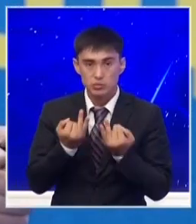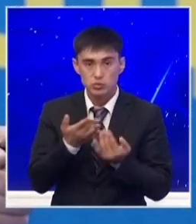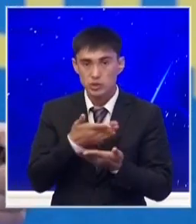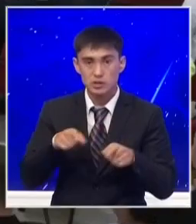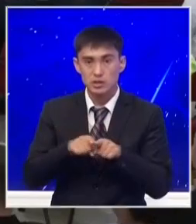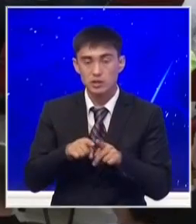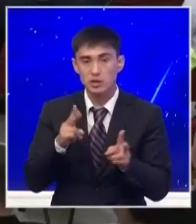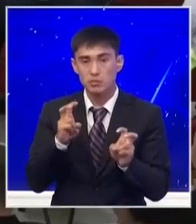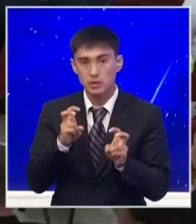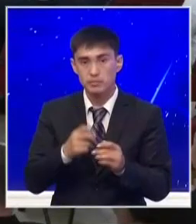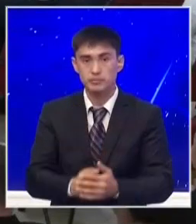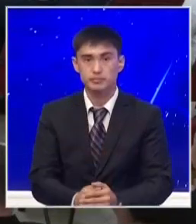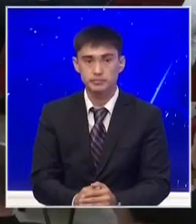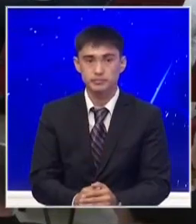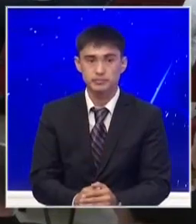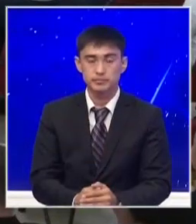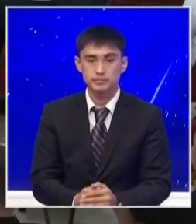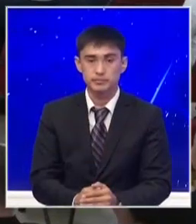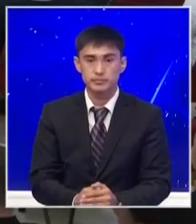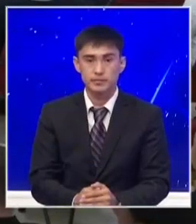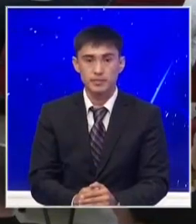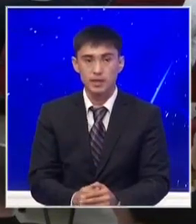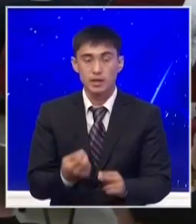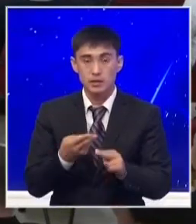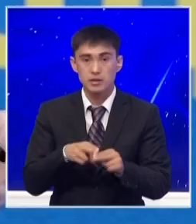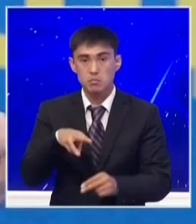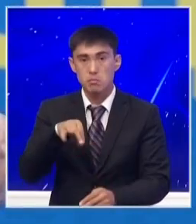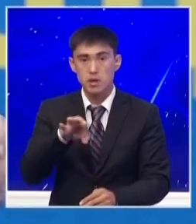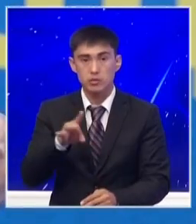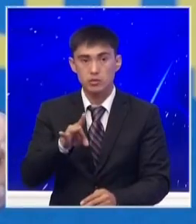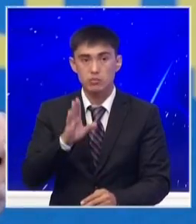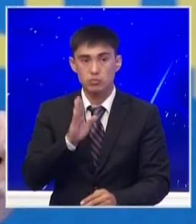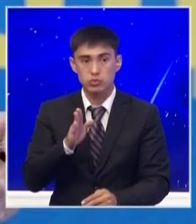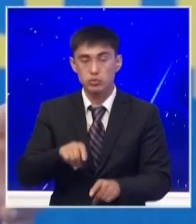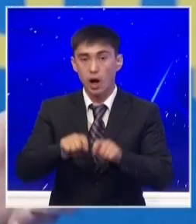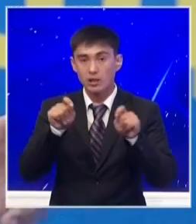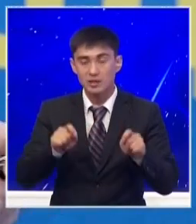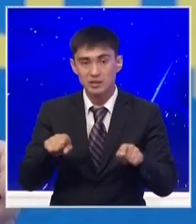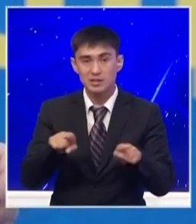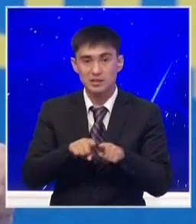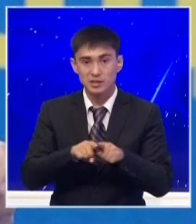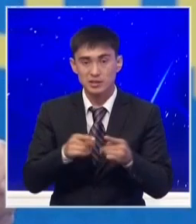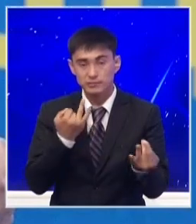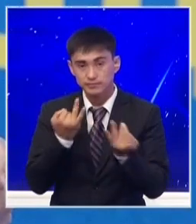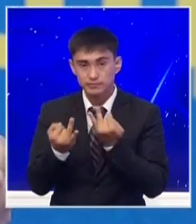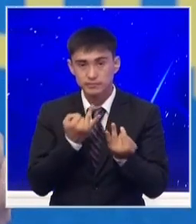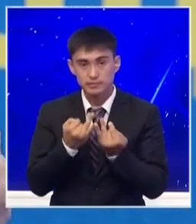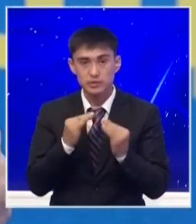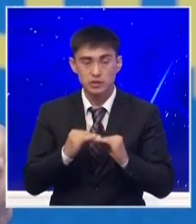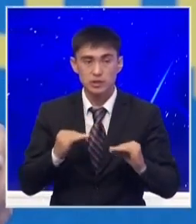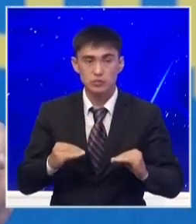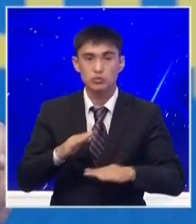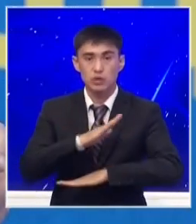такие вопросы. Вот как раз менторы будут открытые вот такие открытые